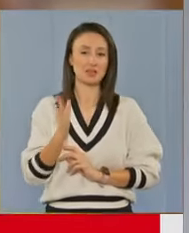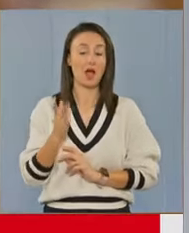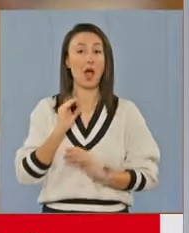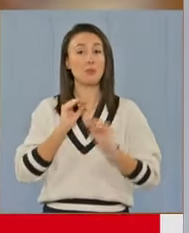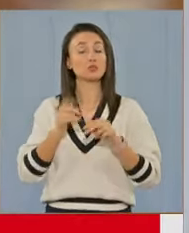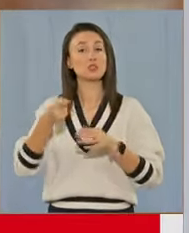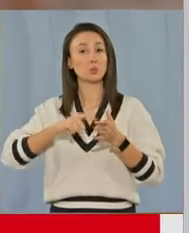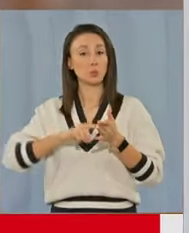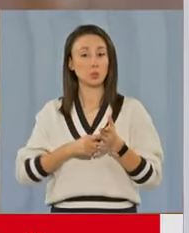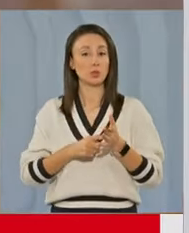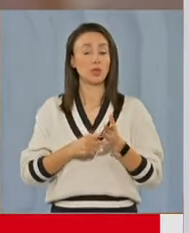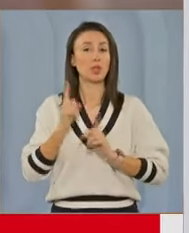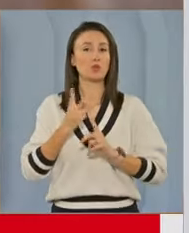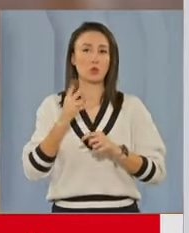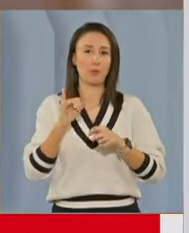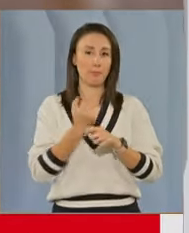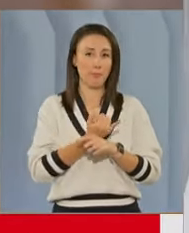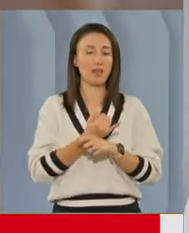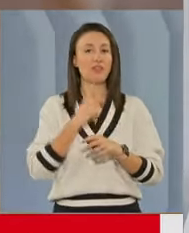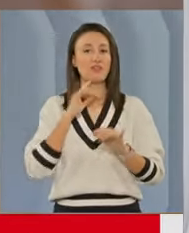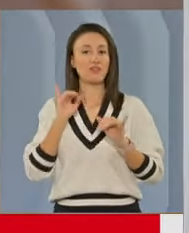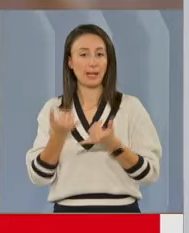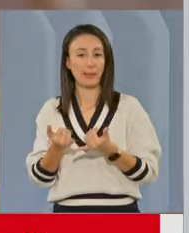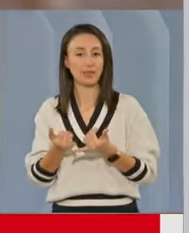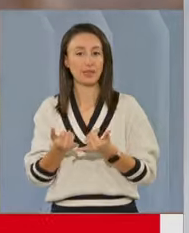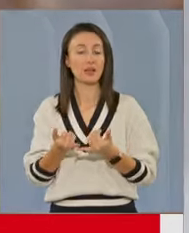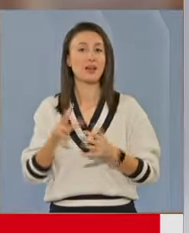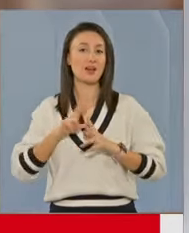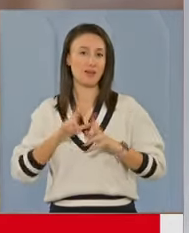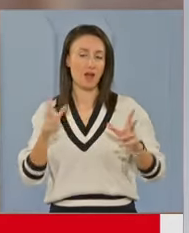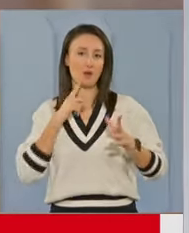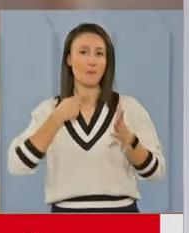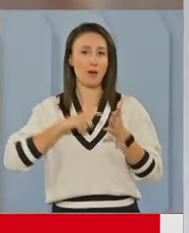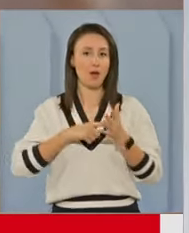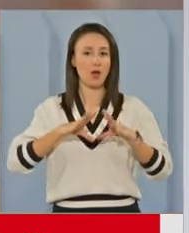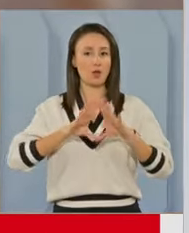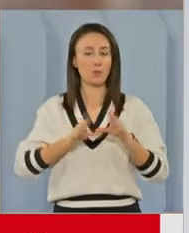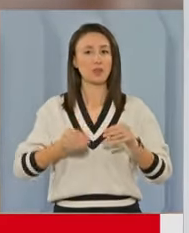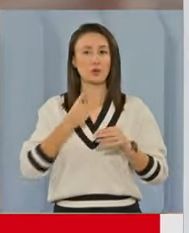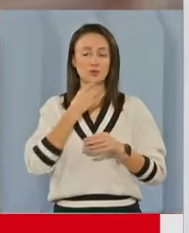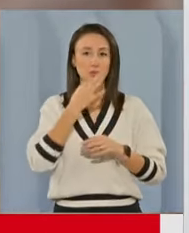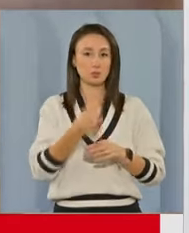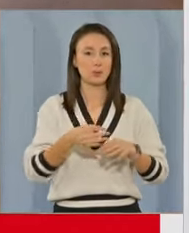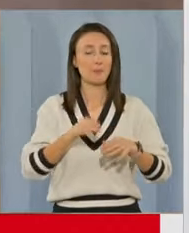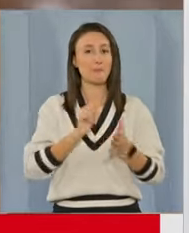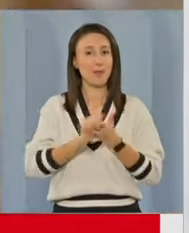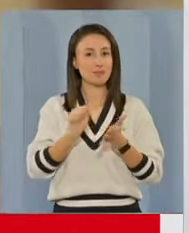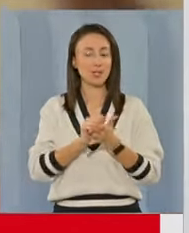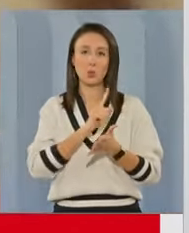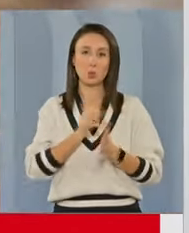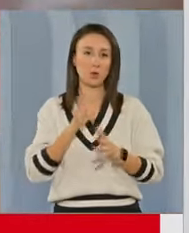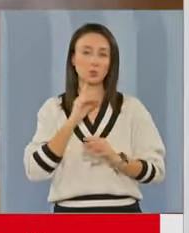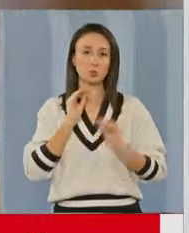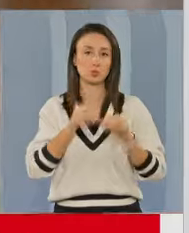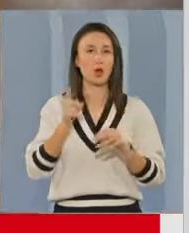ajuns în acest punct dacă nu era doi mai dacă nu erau evenimentele grave care au marcat România dacă nu era reacția mass media Probabil că nu se ajungea